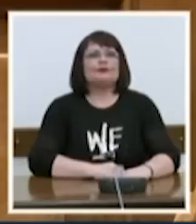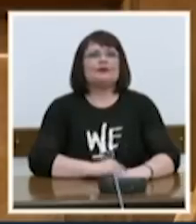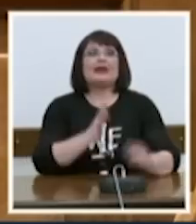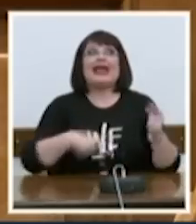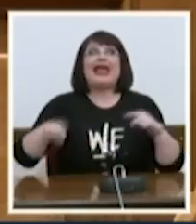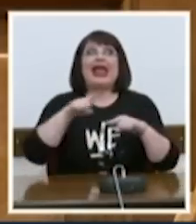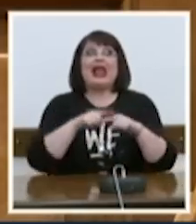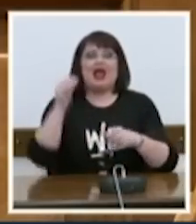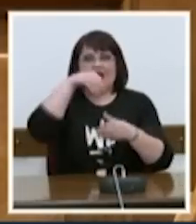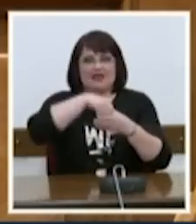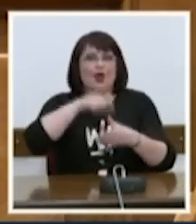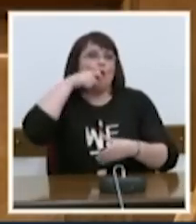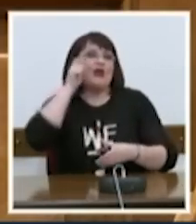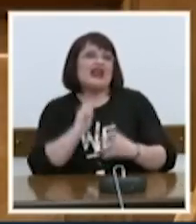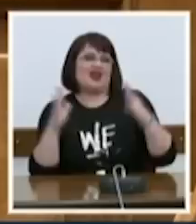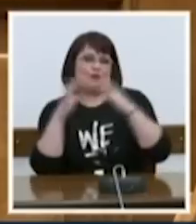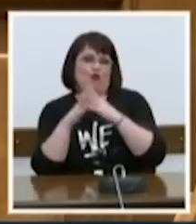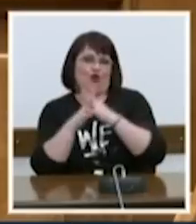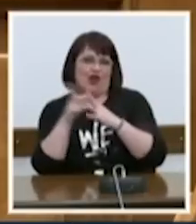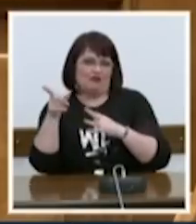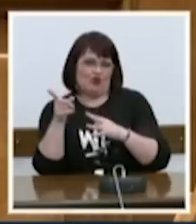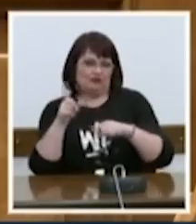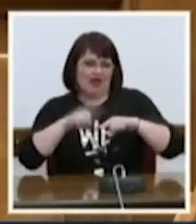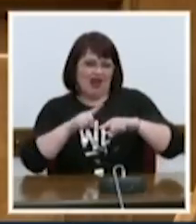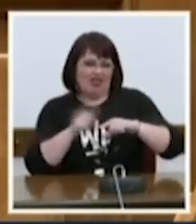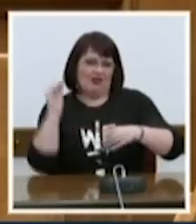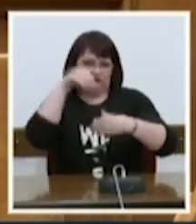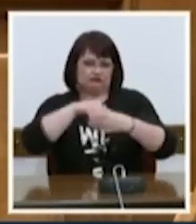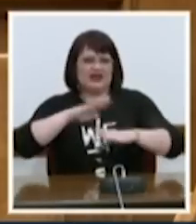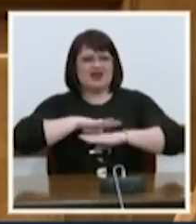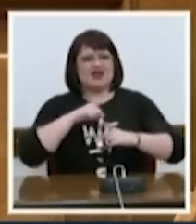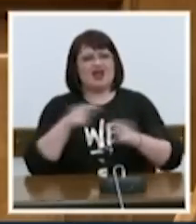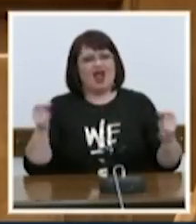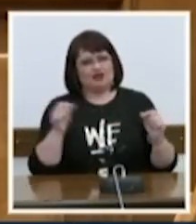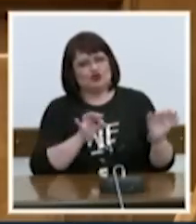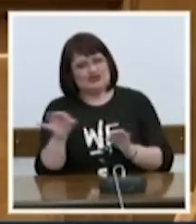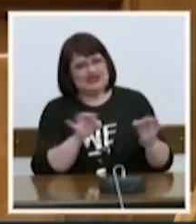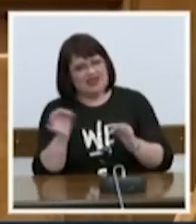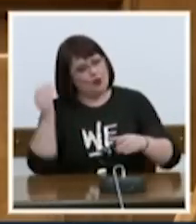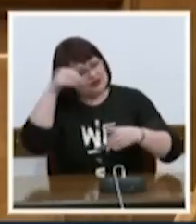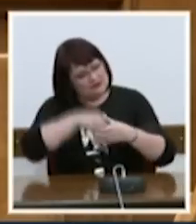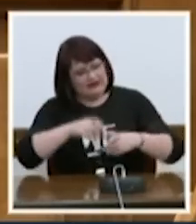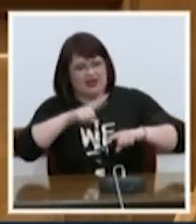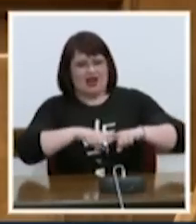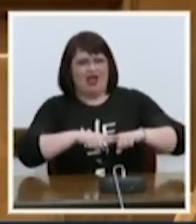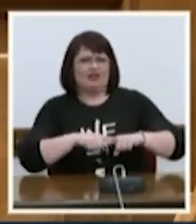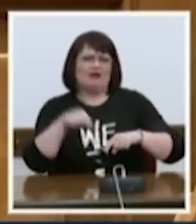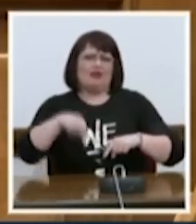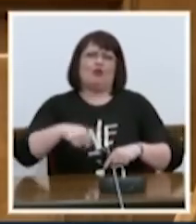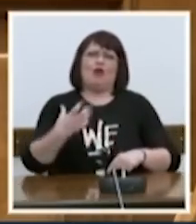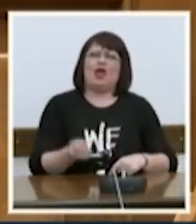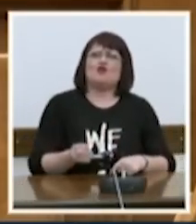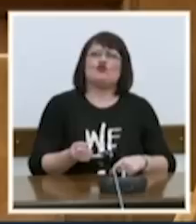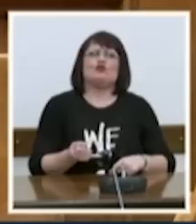μακελιό στην Ουκρανία και τους διάφορους νατοϊκούς σχεδιασμούς στην περιοχή. Είναι εδώ οι διευθετήσεις